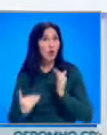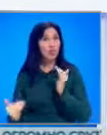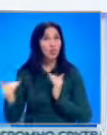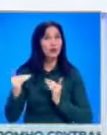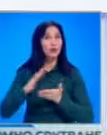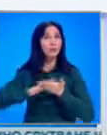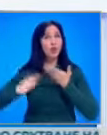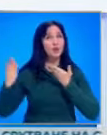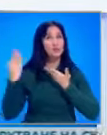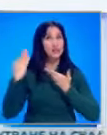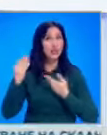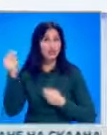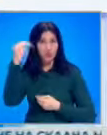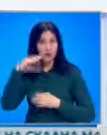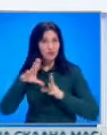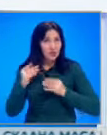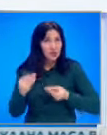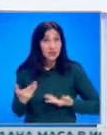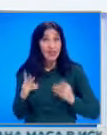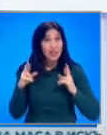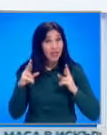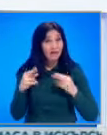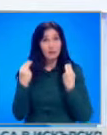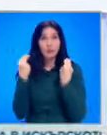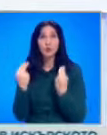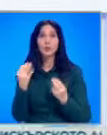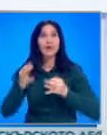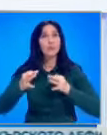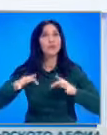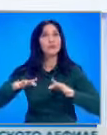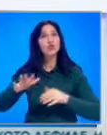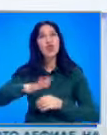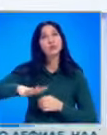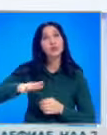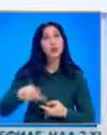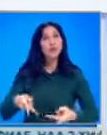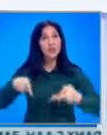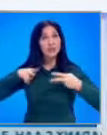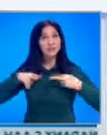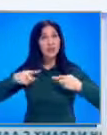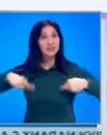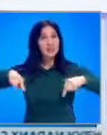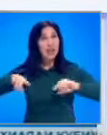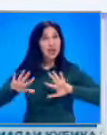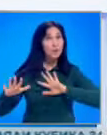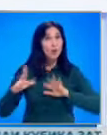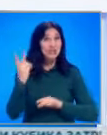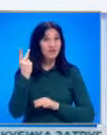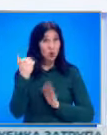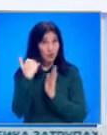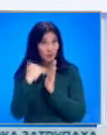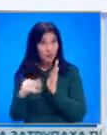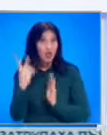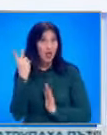най-големите университети у нас. Всички се надяват обаче при подобряване на епидемичната обстановка да се върнат в аудиториите поне за втората половина на